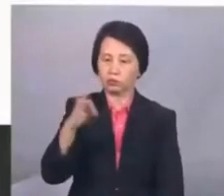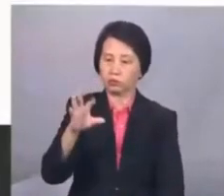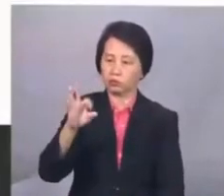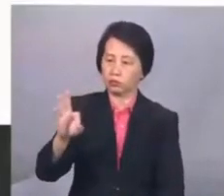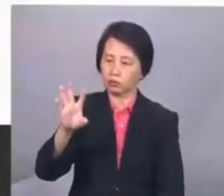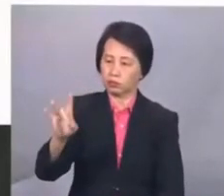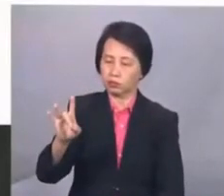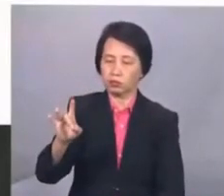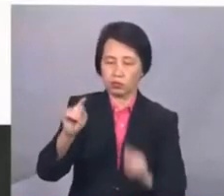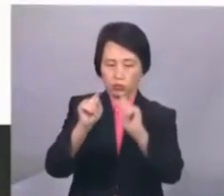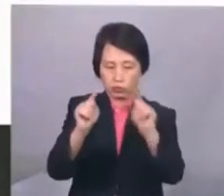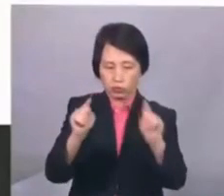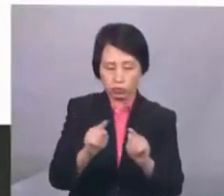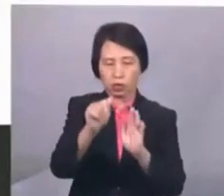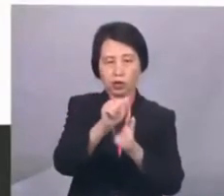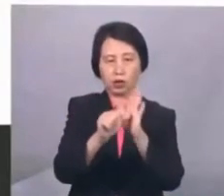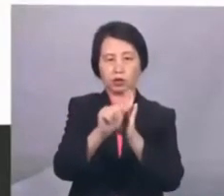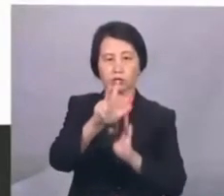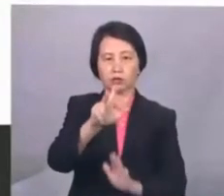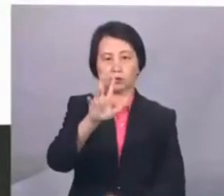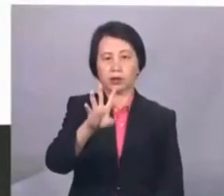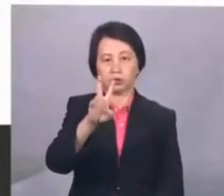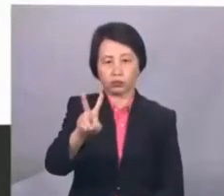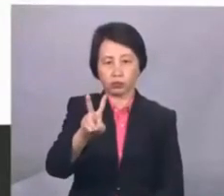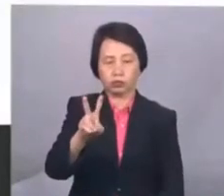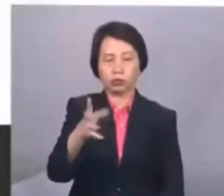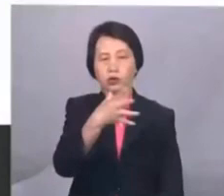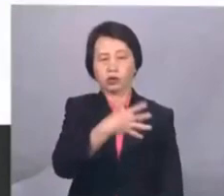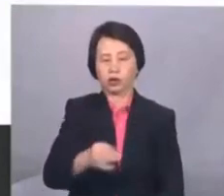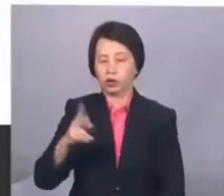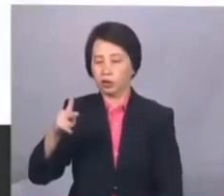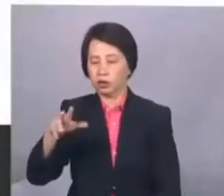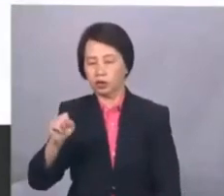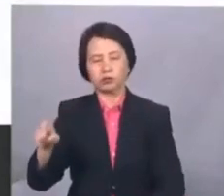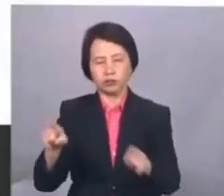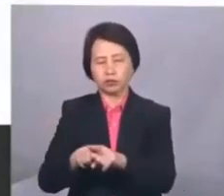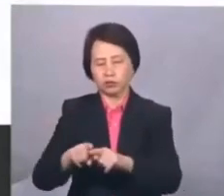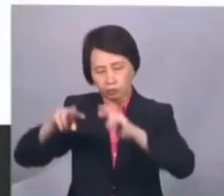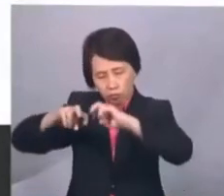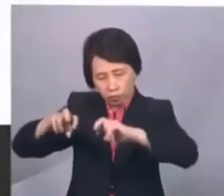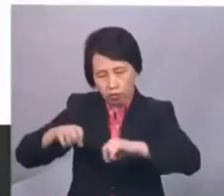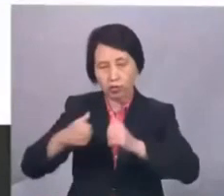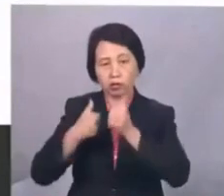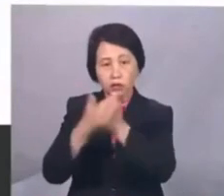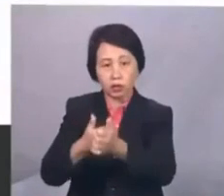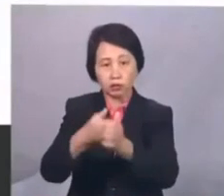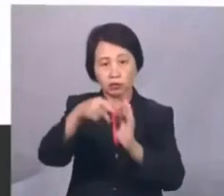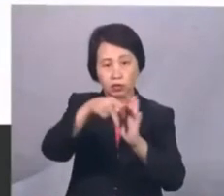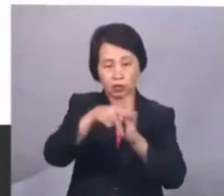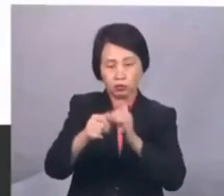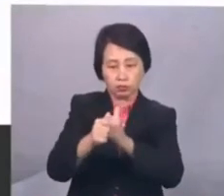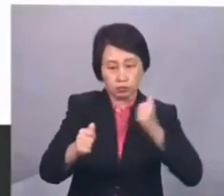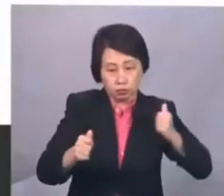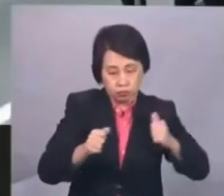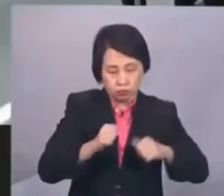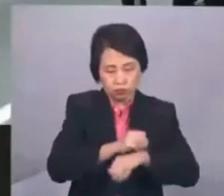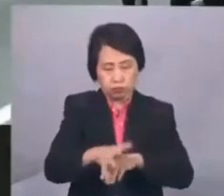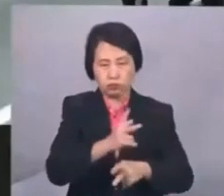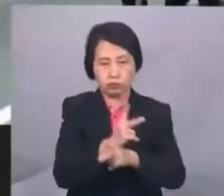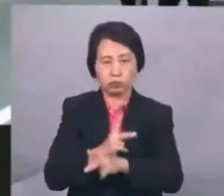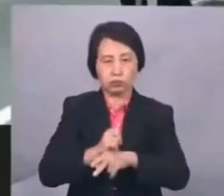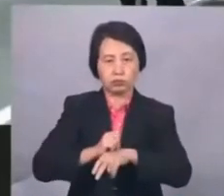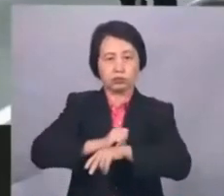1998 kurungan auto 342 Selain itu kisruh dicatat di bawah peraturan pencegahan dan pengawalan